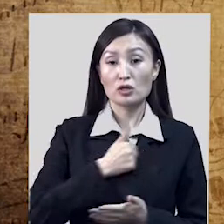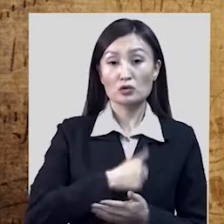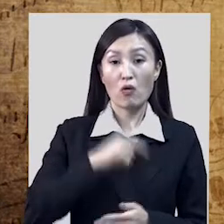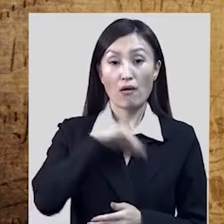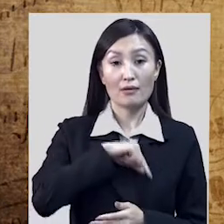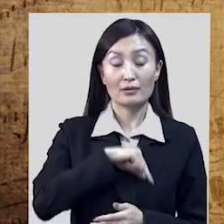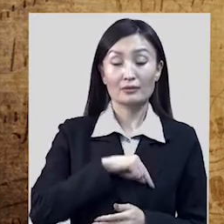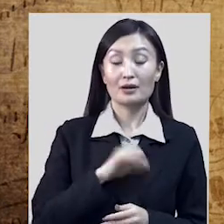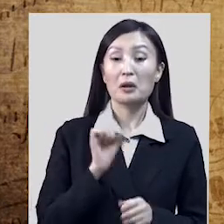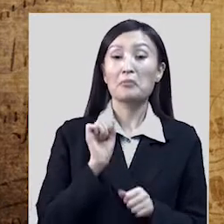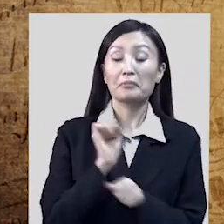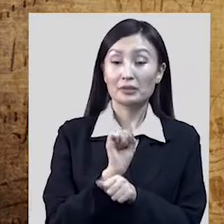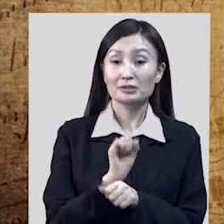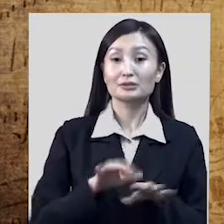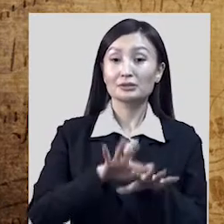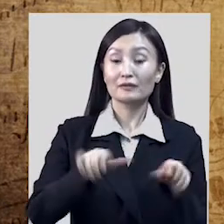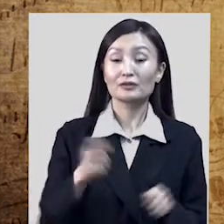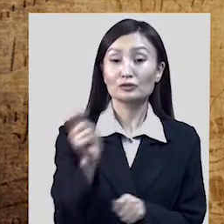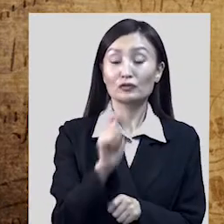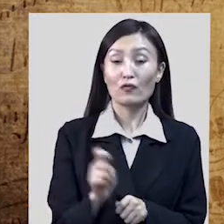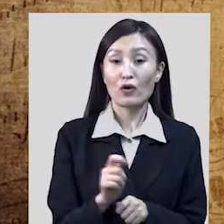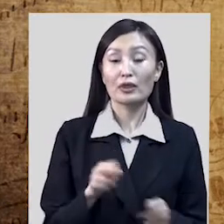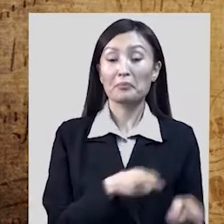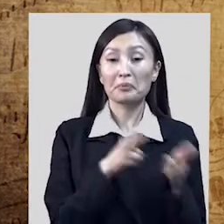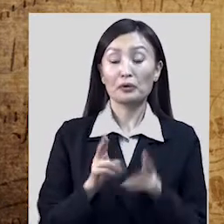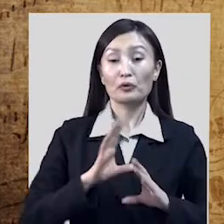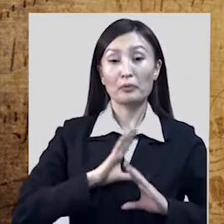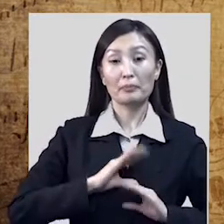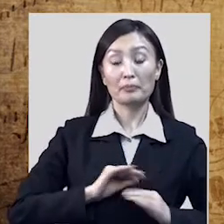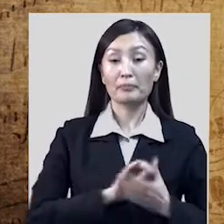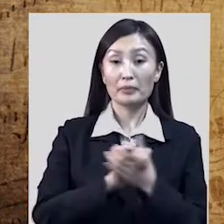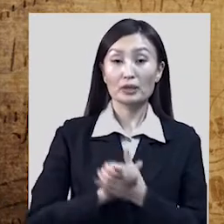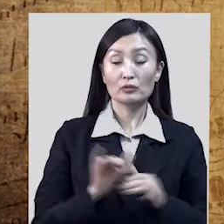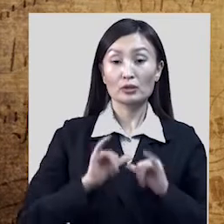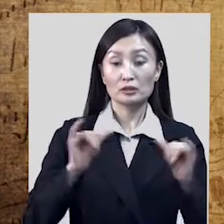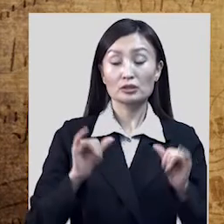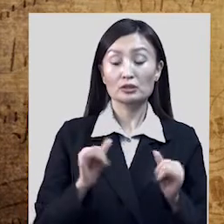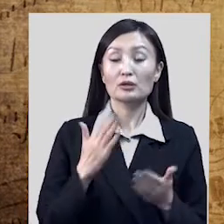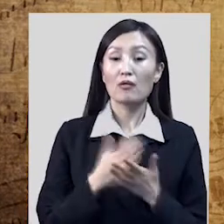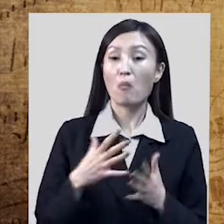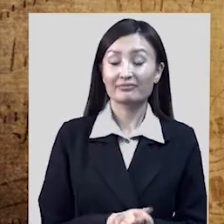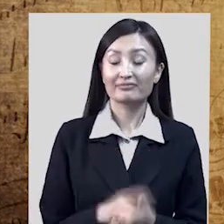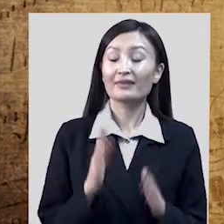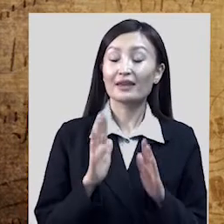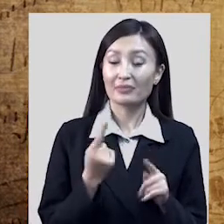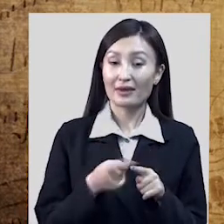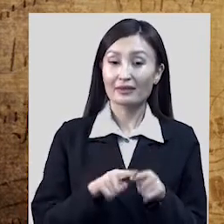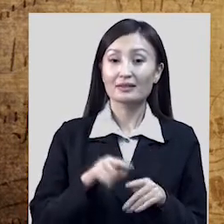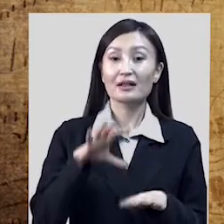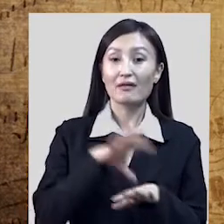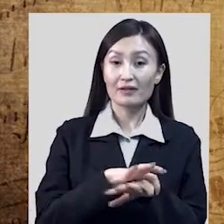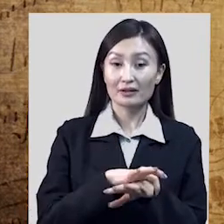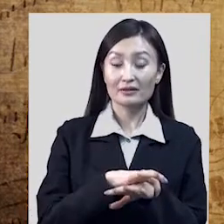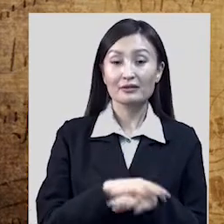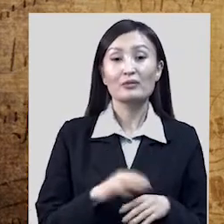прекращение аравии захватнических войн и переход к мирному развитию имели огромное значение именно это стало